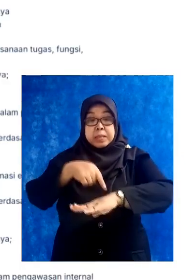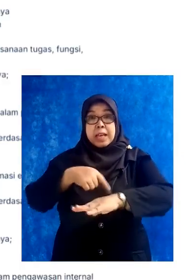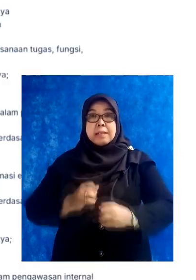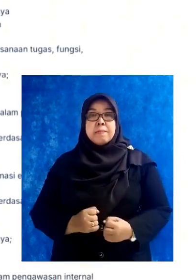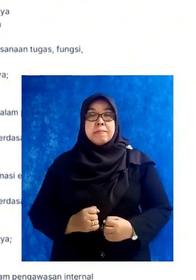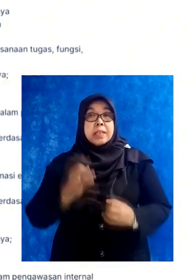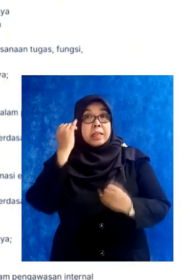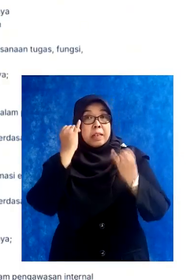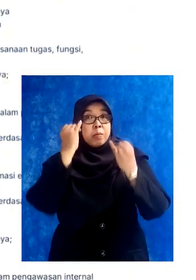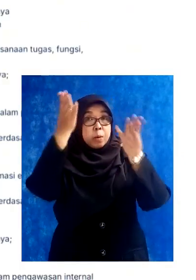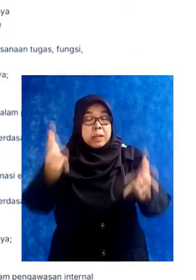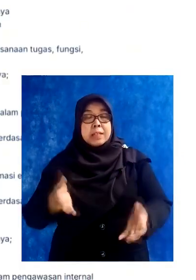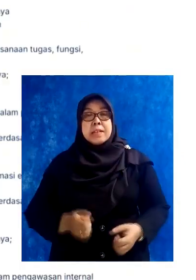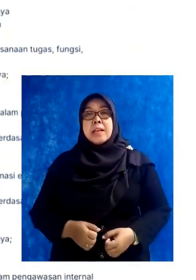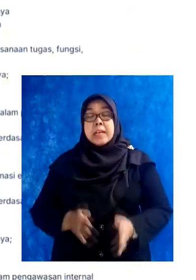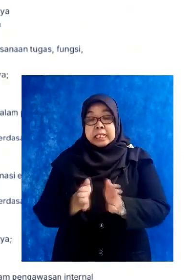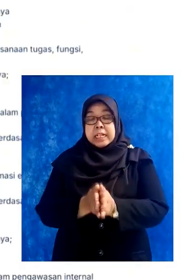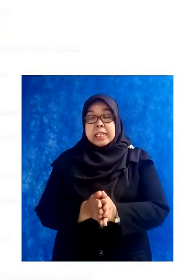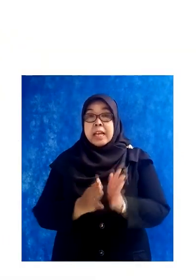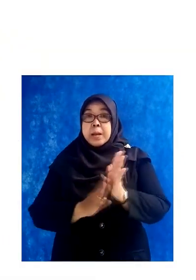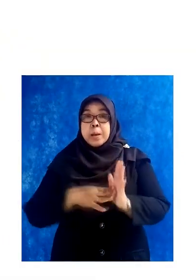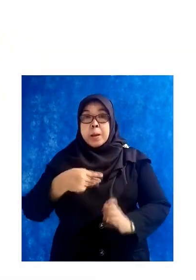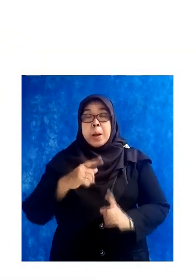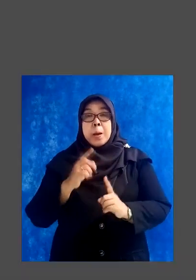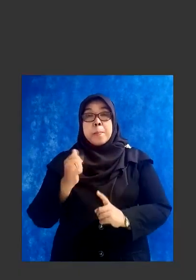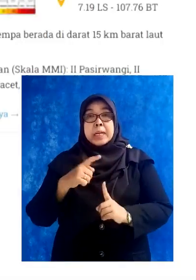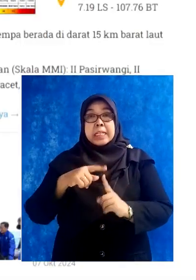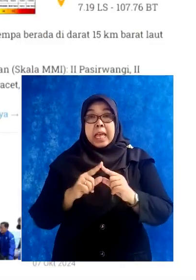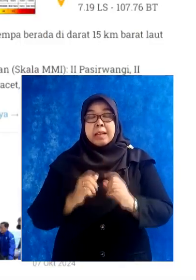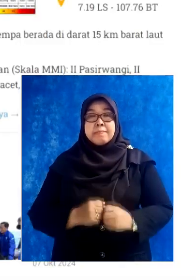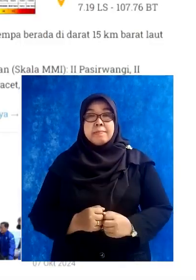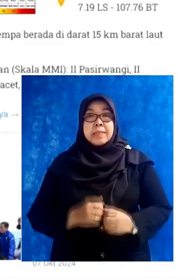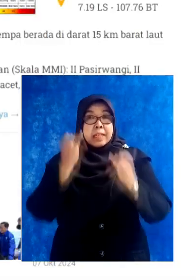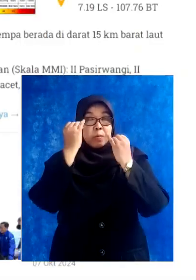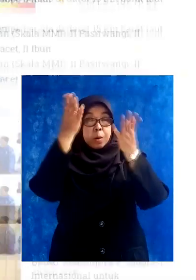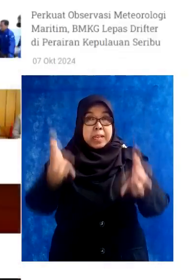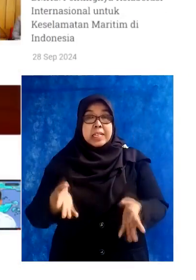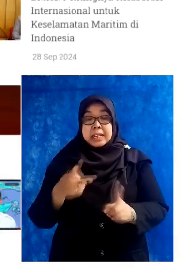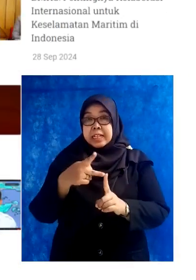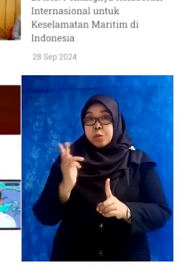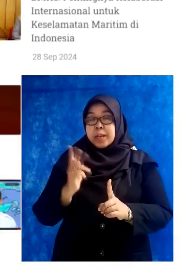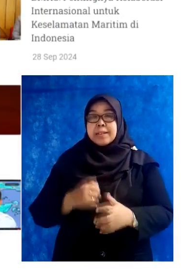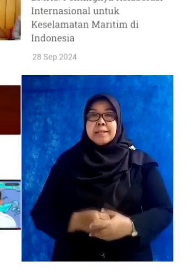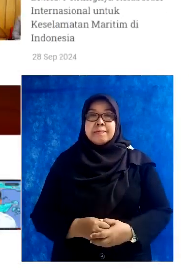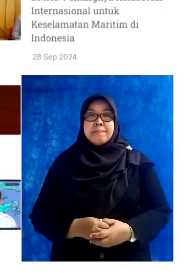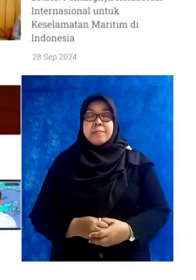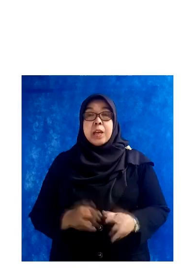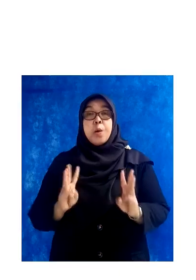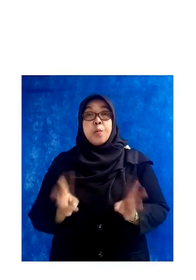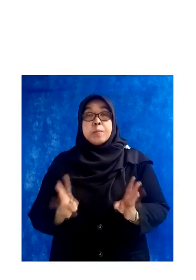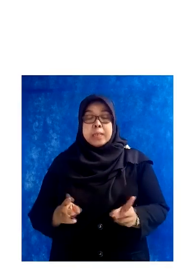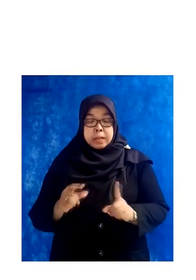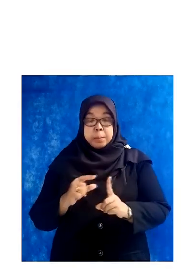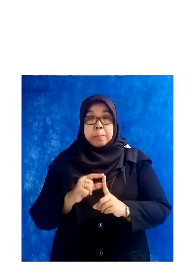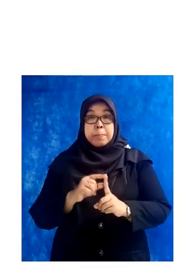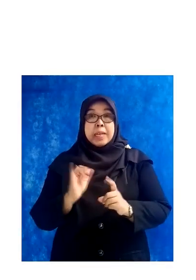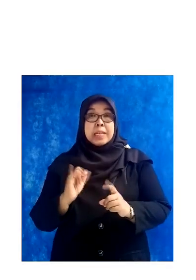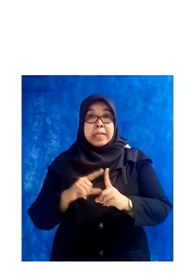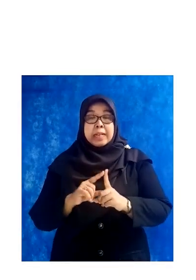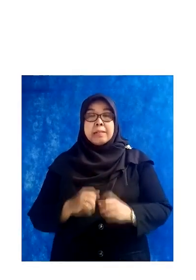berkala. Informasi tersedia setiap saat. Informasi serta merta.